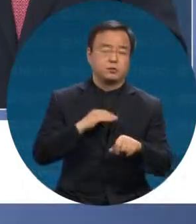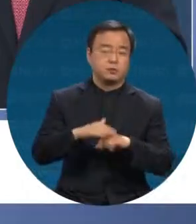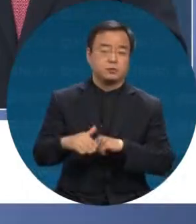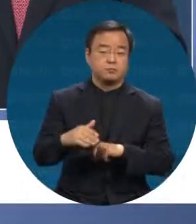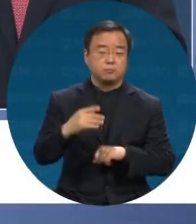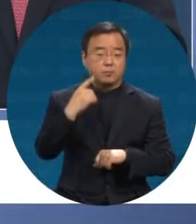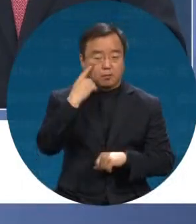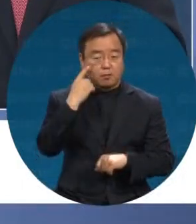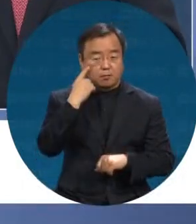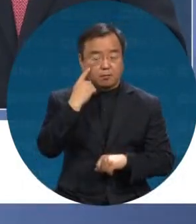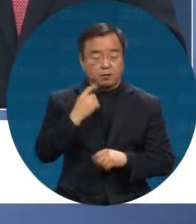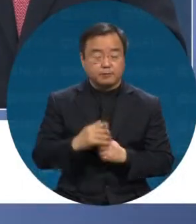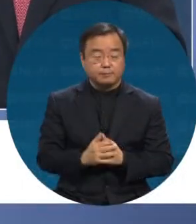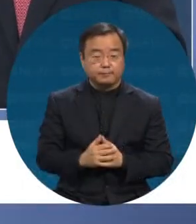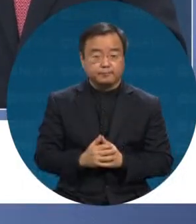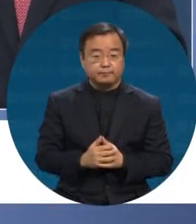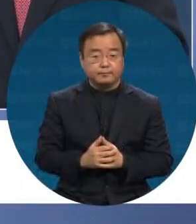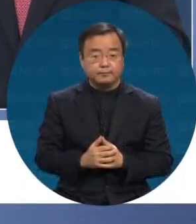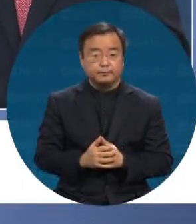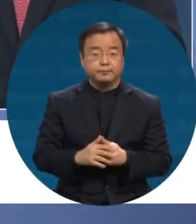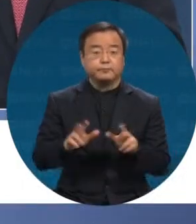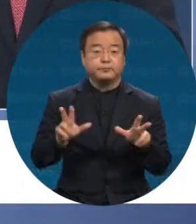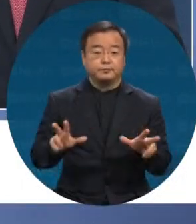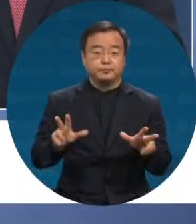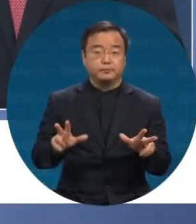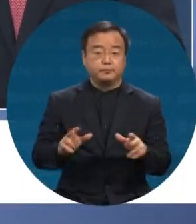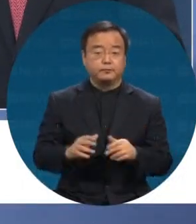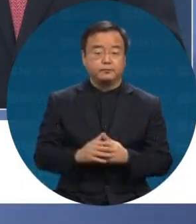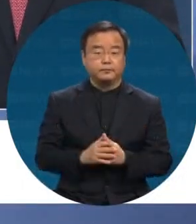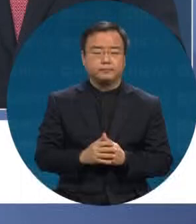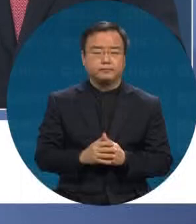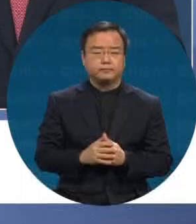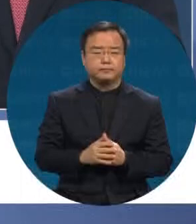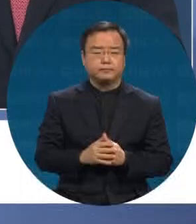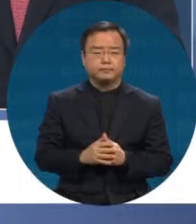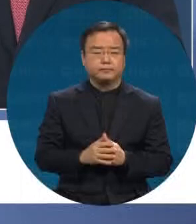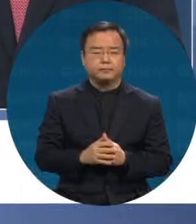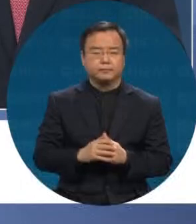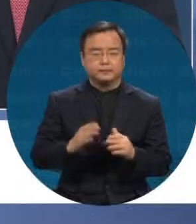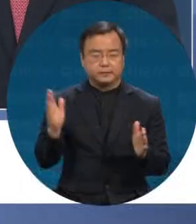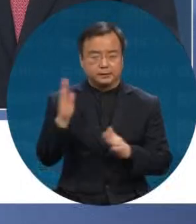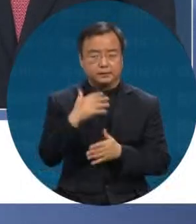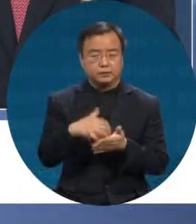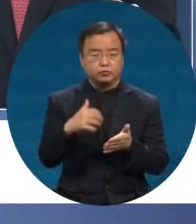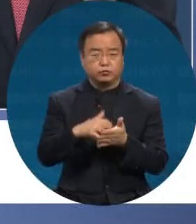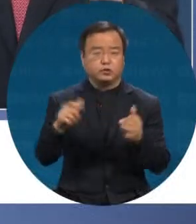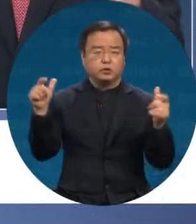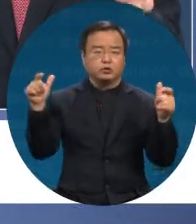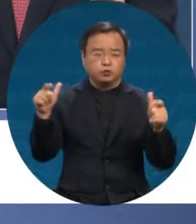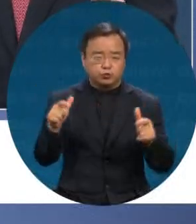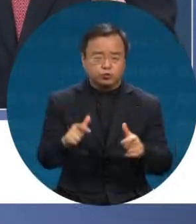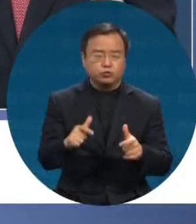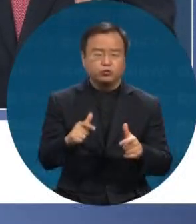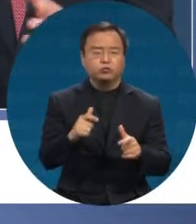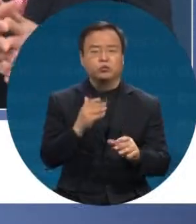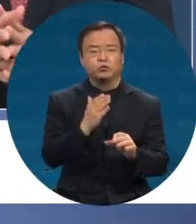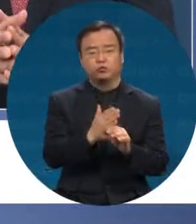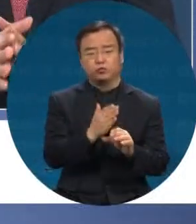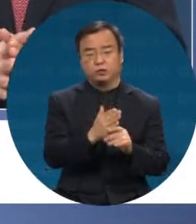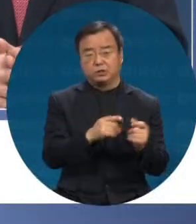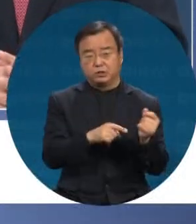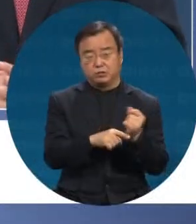말씀드리고요 지금 그 급격하게 한게 줄기 때문에 학교 학생들이 없어요